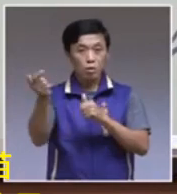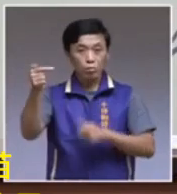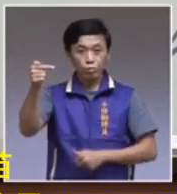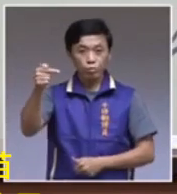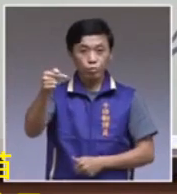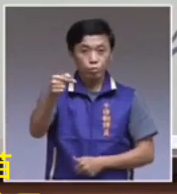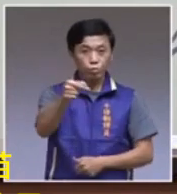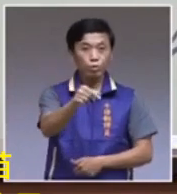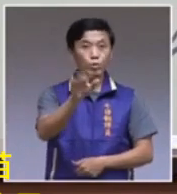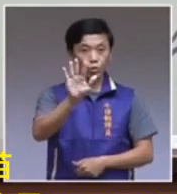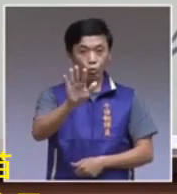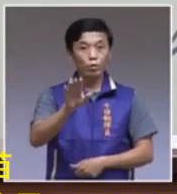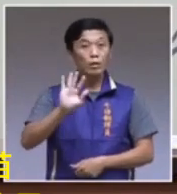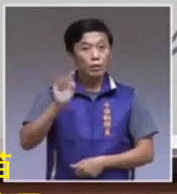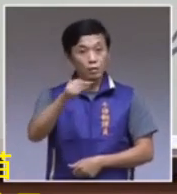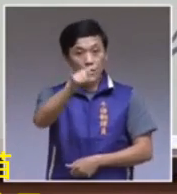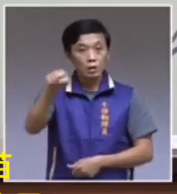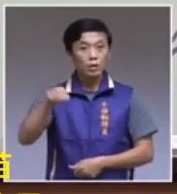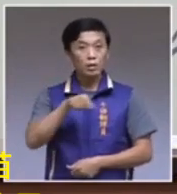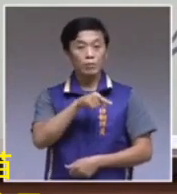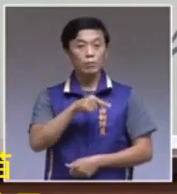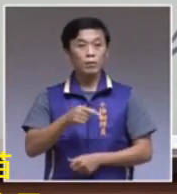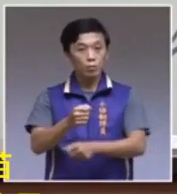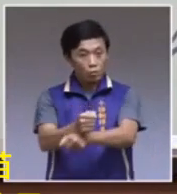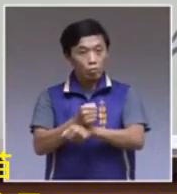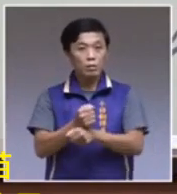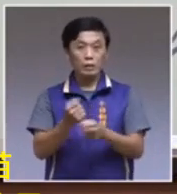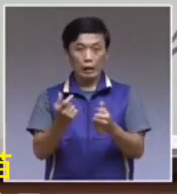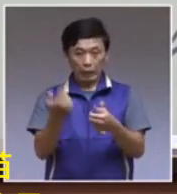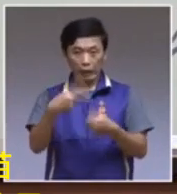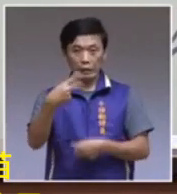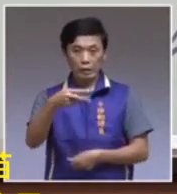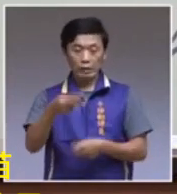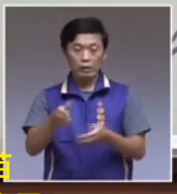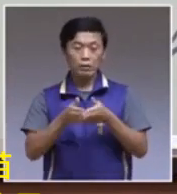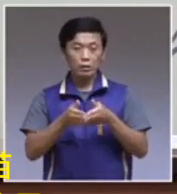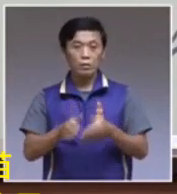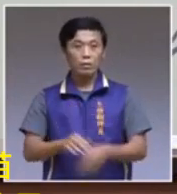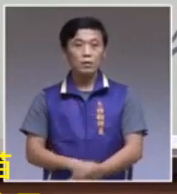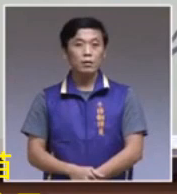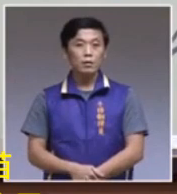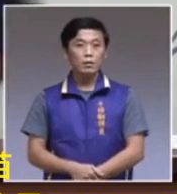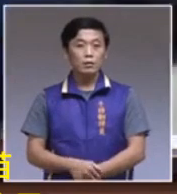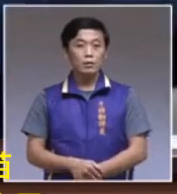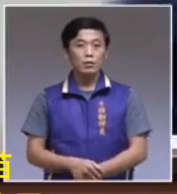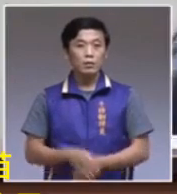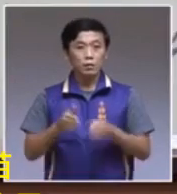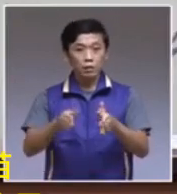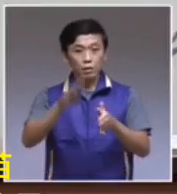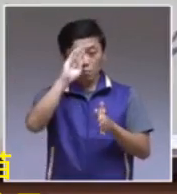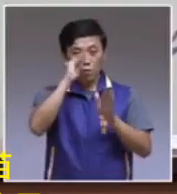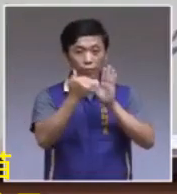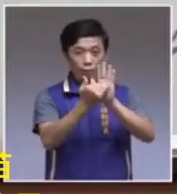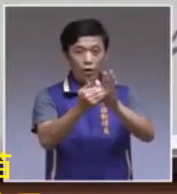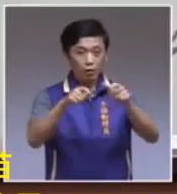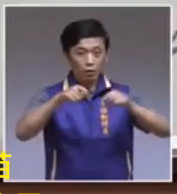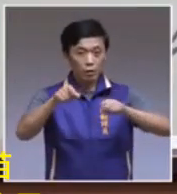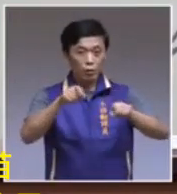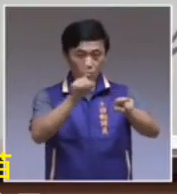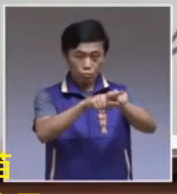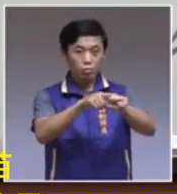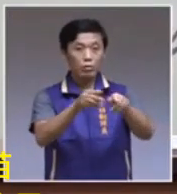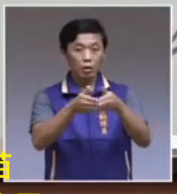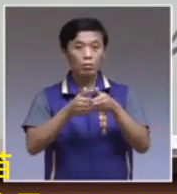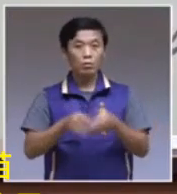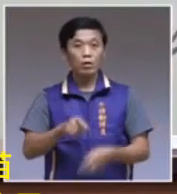趋势，不过大家还是要相当注意，能够确实例行防疫的政策，那希望能够